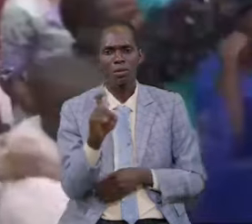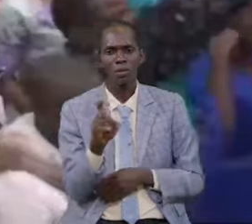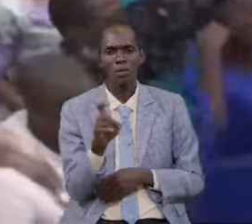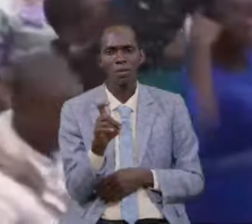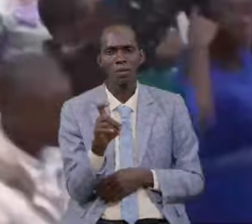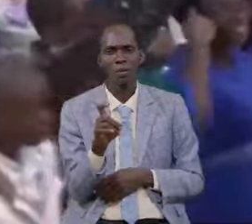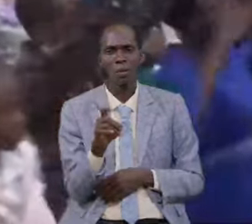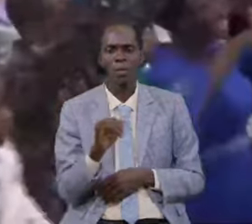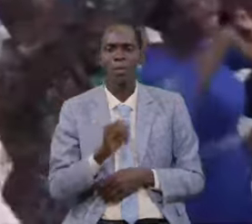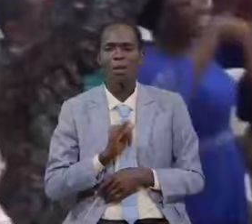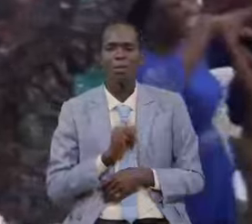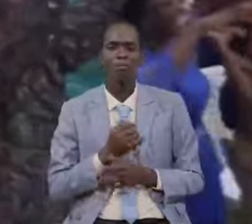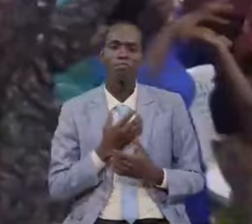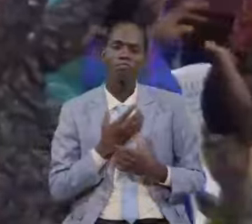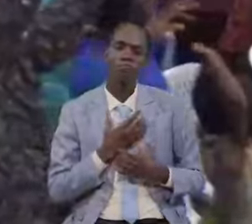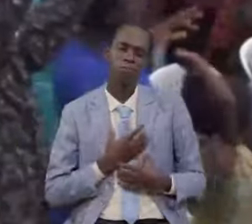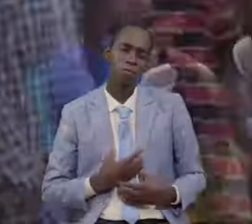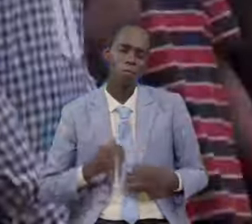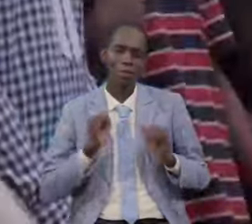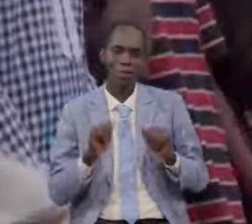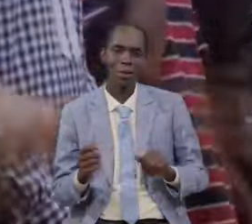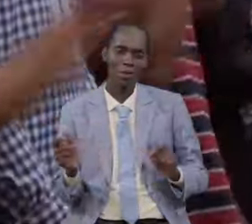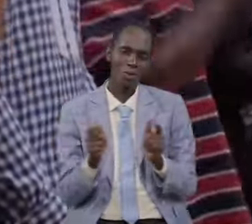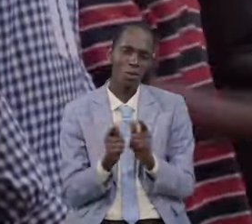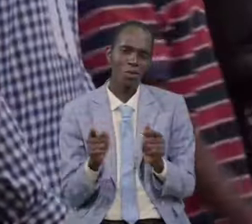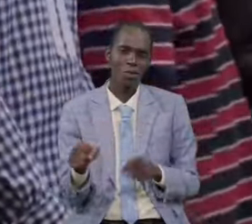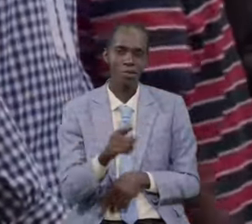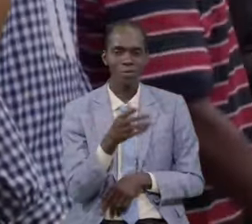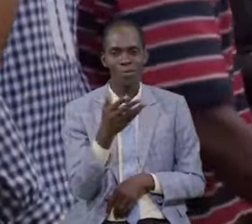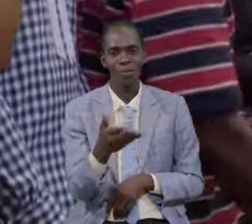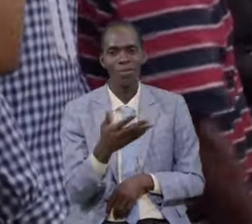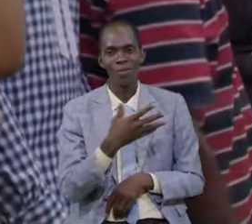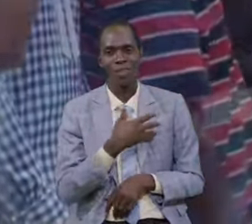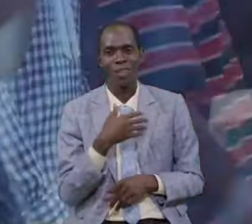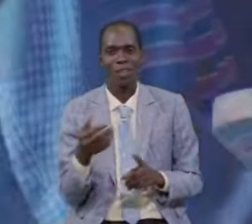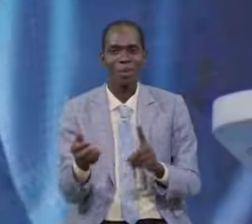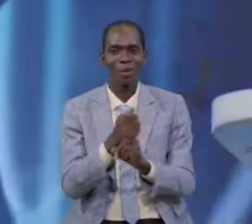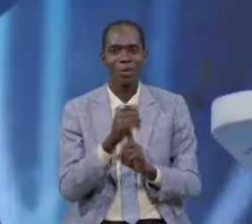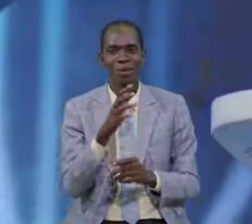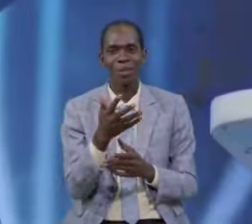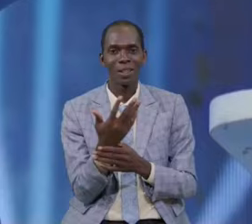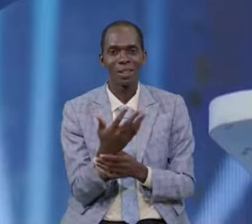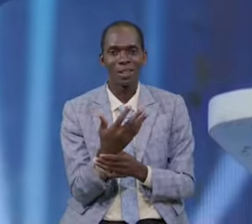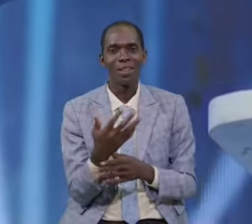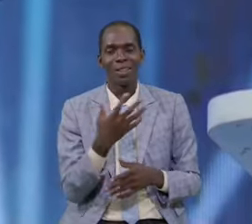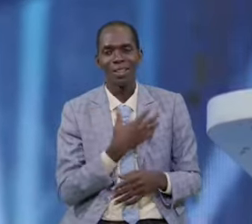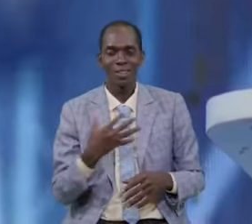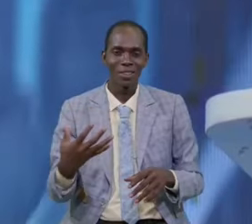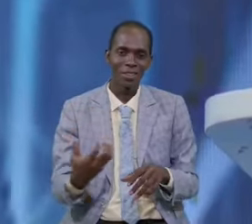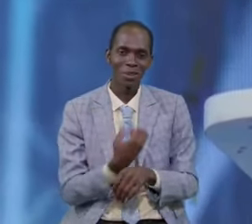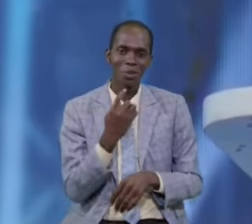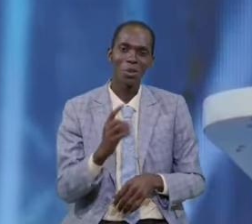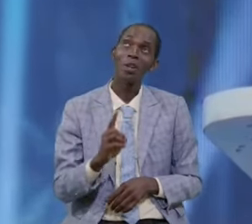j'aurais bien souhaité descendre vers vous là-bas, te serrer la main et te prendre et te